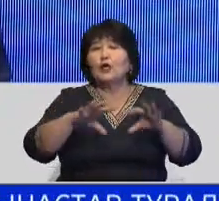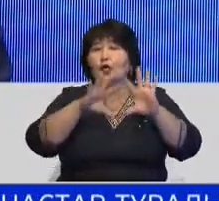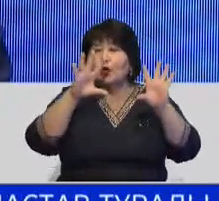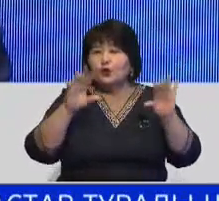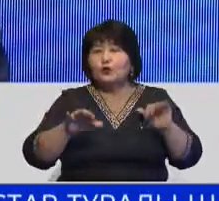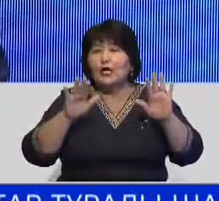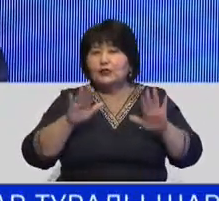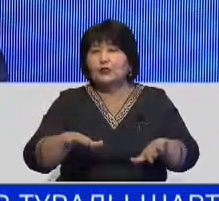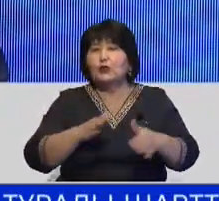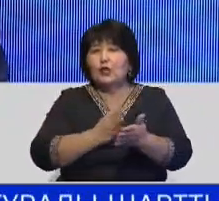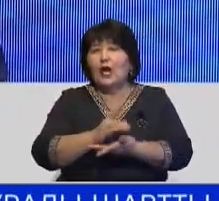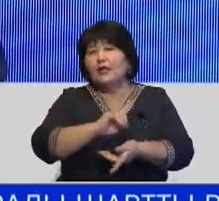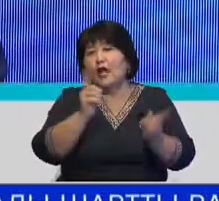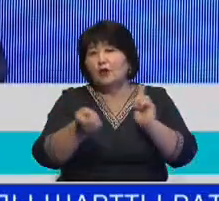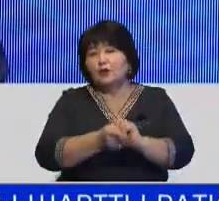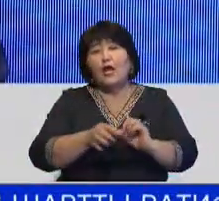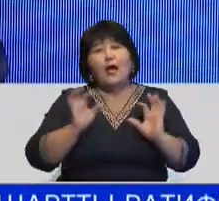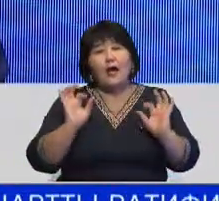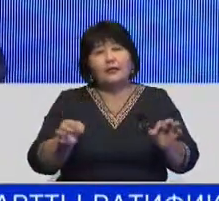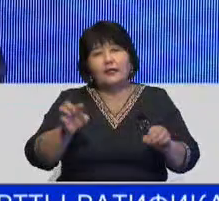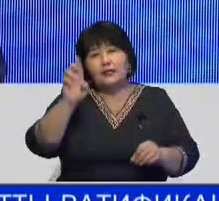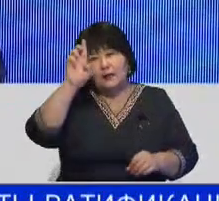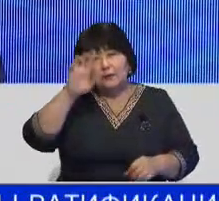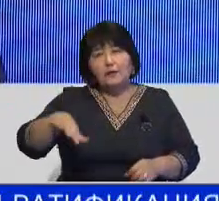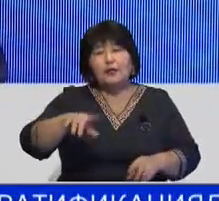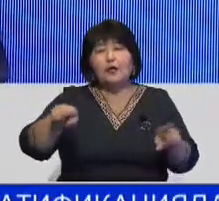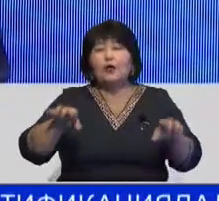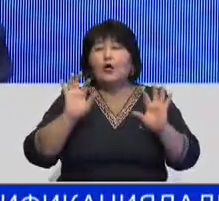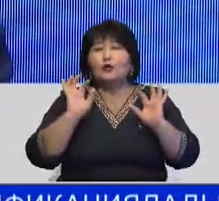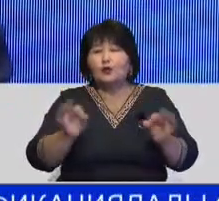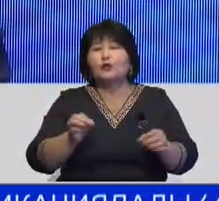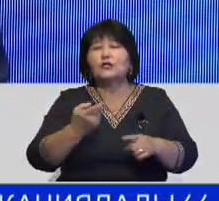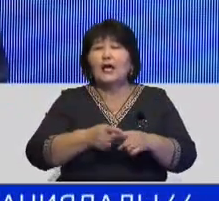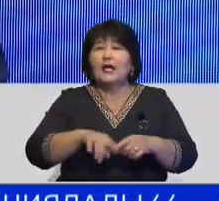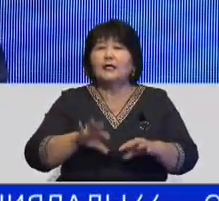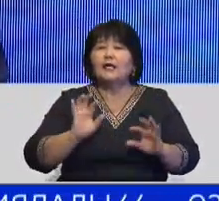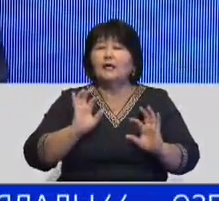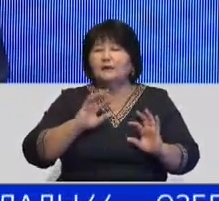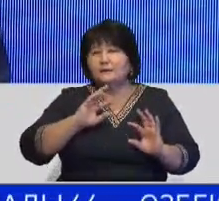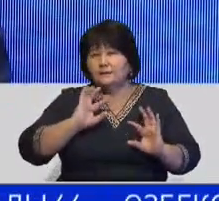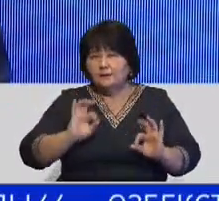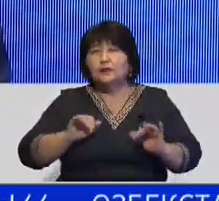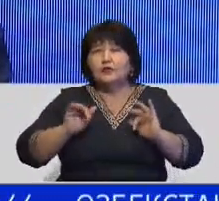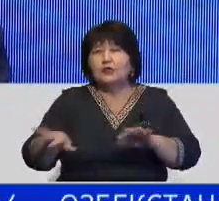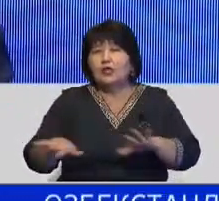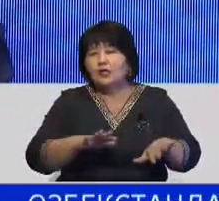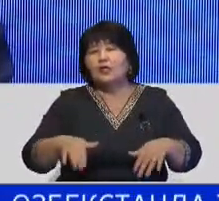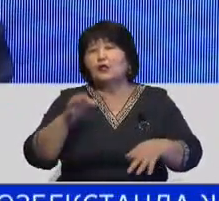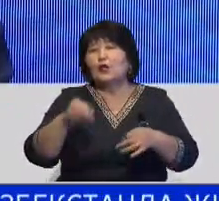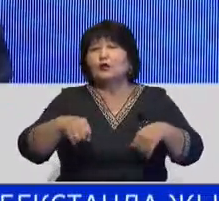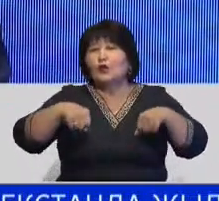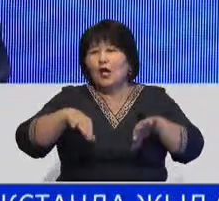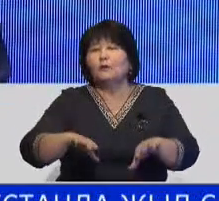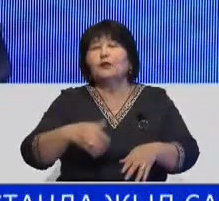жүйеге айналуда. Әділетті мемлекет құруда дұрыс әрі әділ шешім шығаратын сот жүйесін қалыптастыру